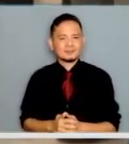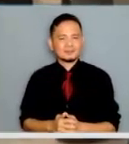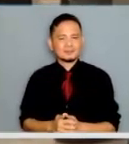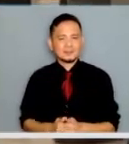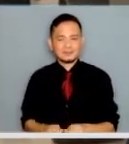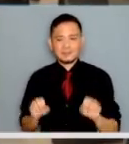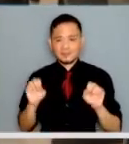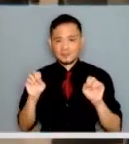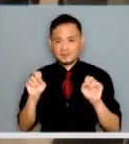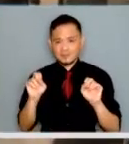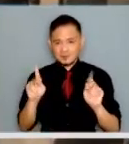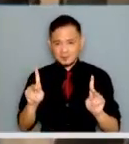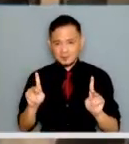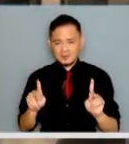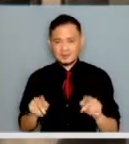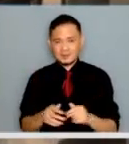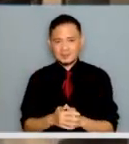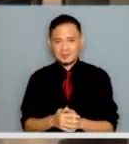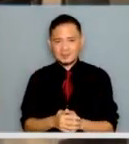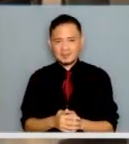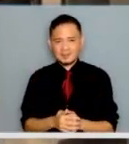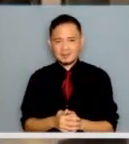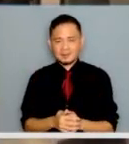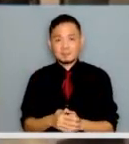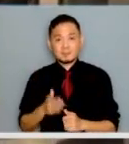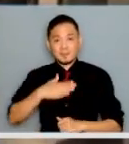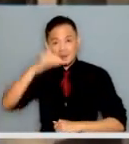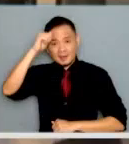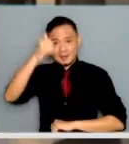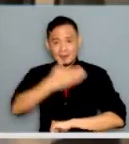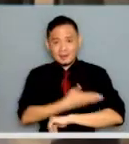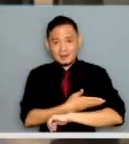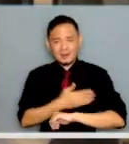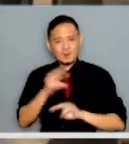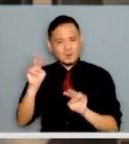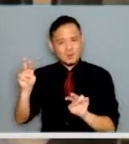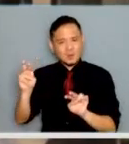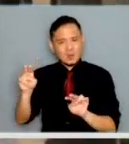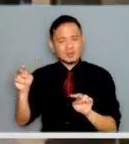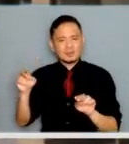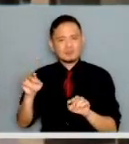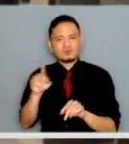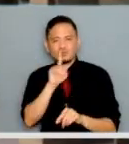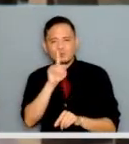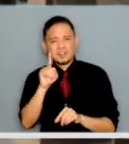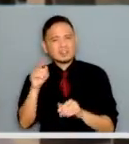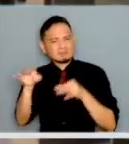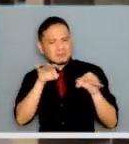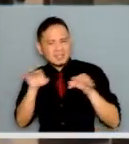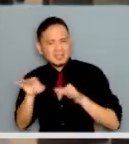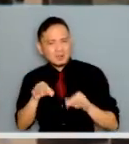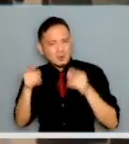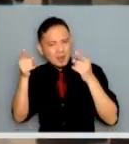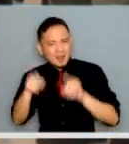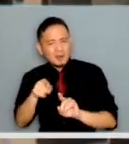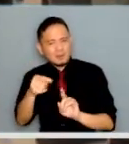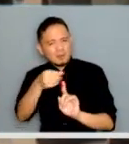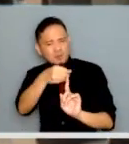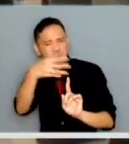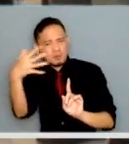we have to say that. Nako, ito, yung anak ko, pinanood ko niyan. I-explain mo lang naman yung mga tanong. PG. PG. Kasi